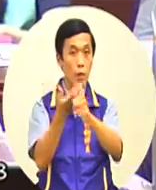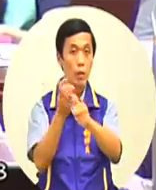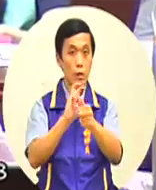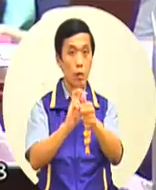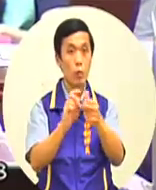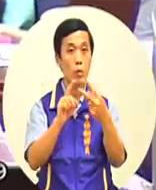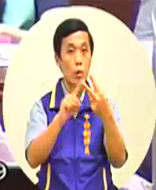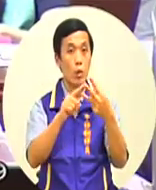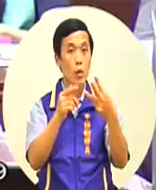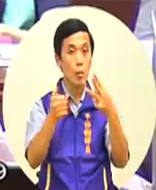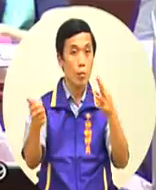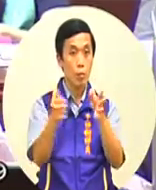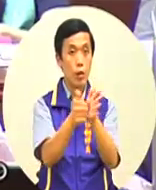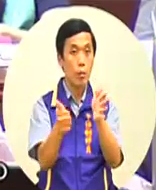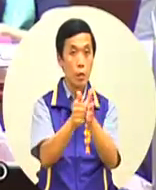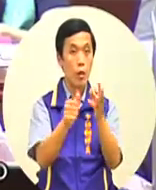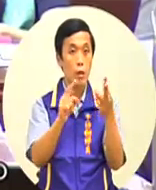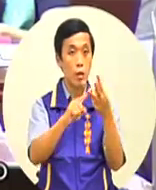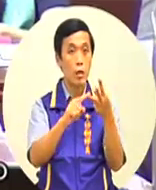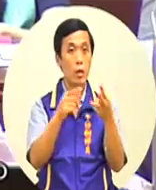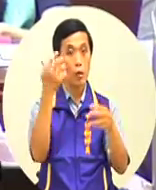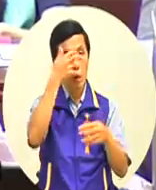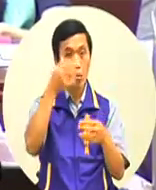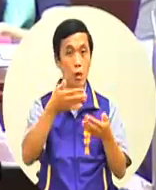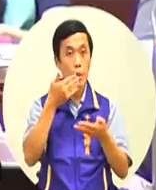智症日间照顾、老人的